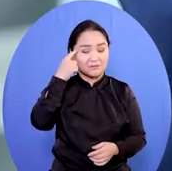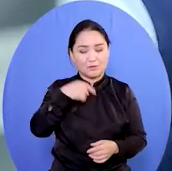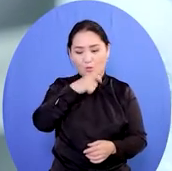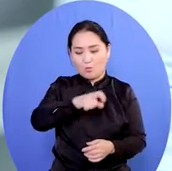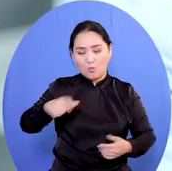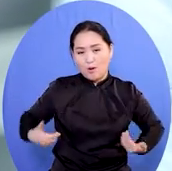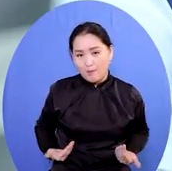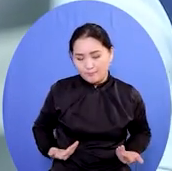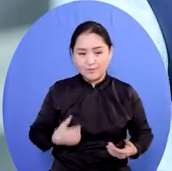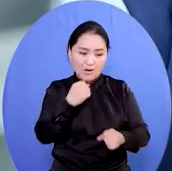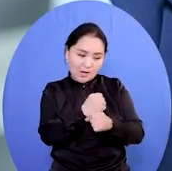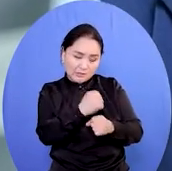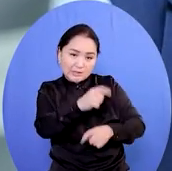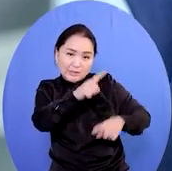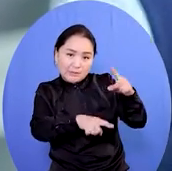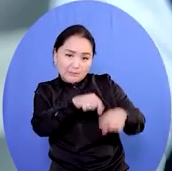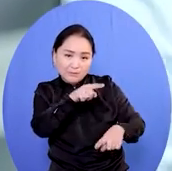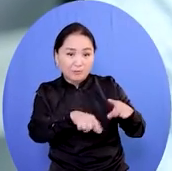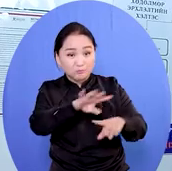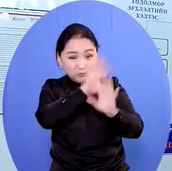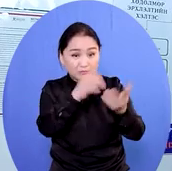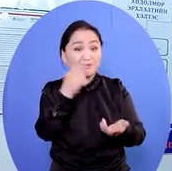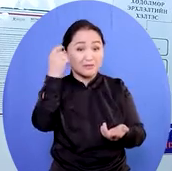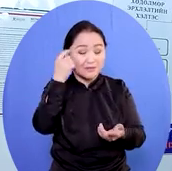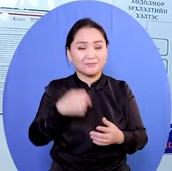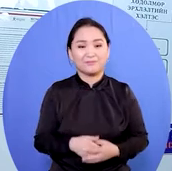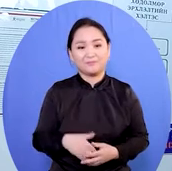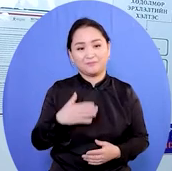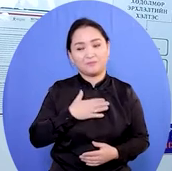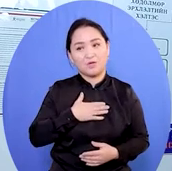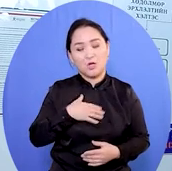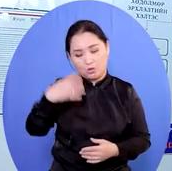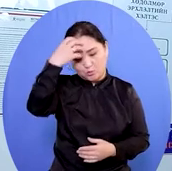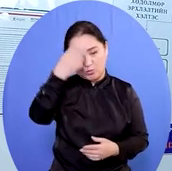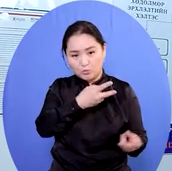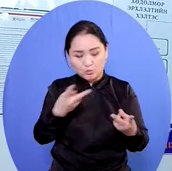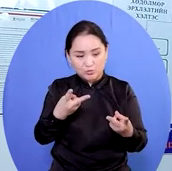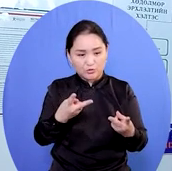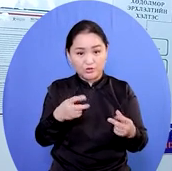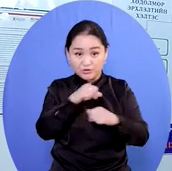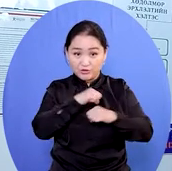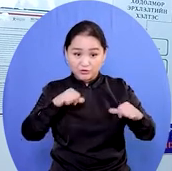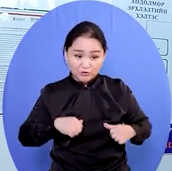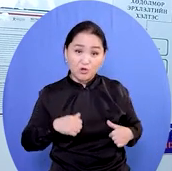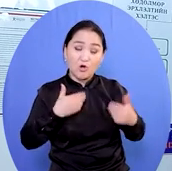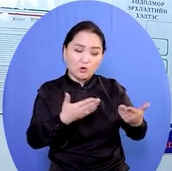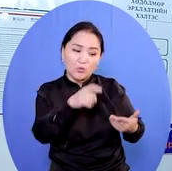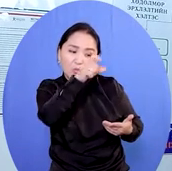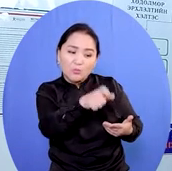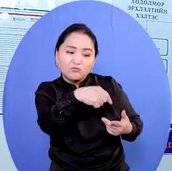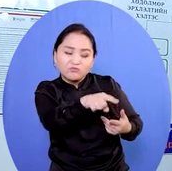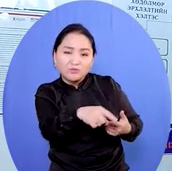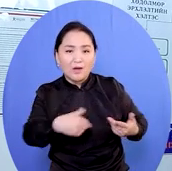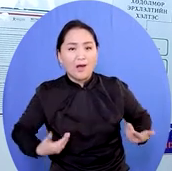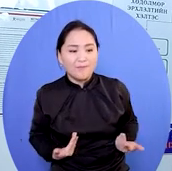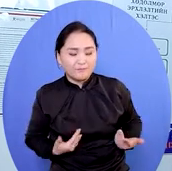Хүмүүсийн аж амьдралыг, ахуй байдлыг тэр их хамаатан сод ингэж таньна шүү дээ. Тийм болохоор бид нарт бол төрийн үйлчилгээг иргэдтэй хүрэхэд бол тухайн хүнийхээ яг